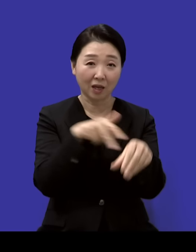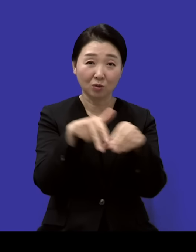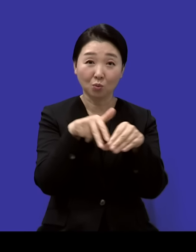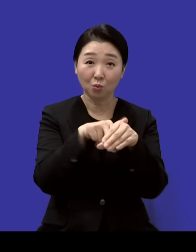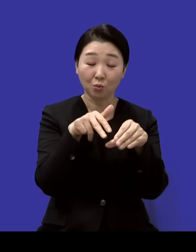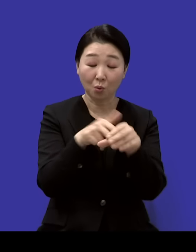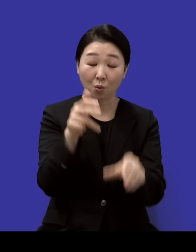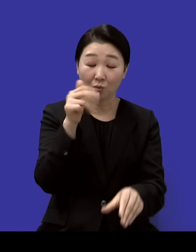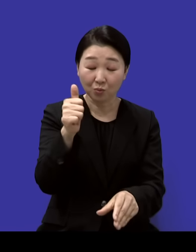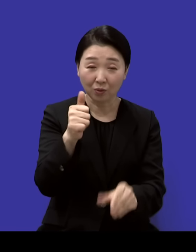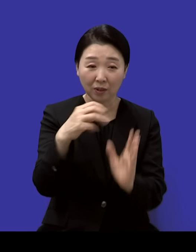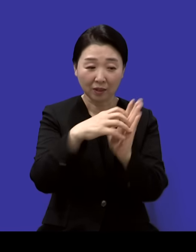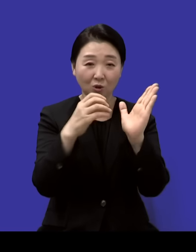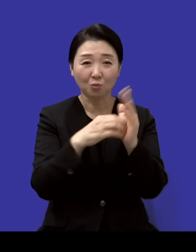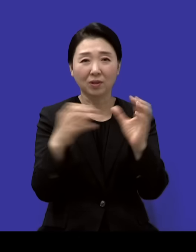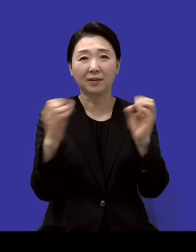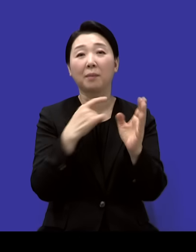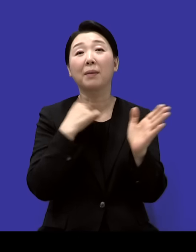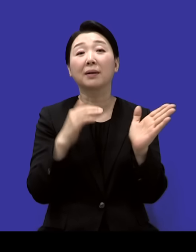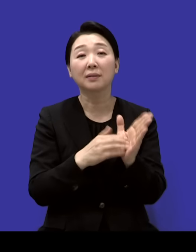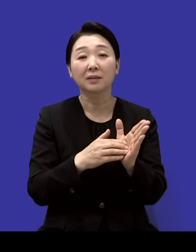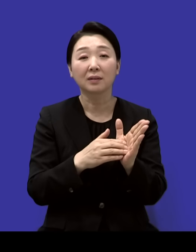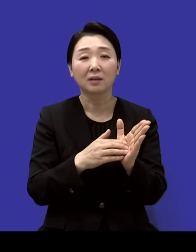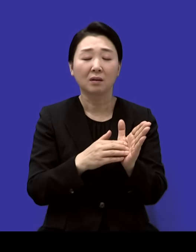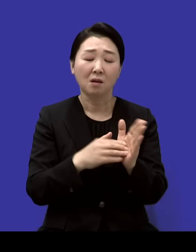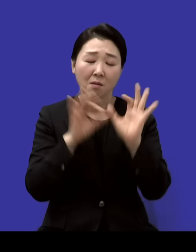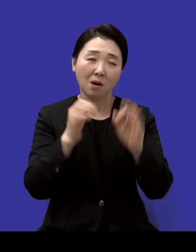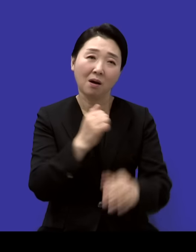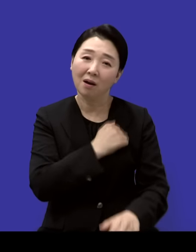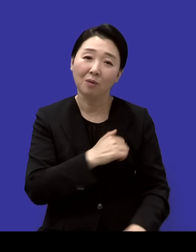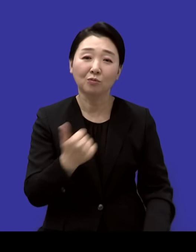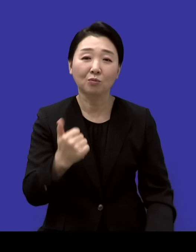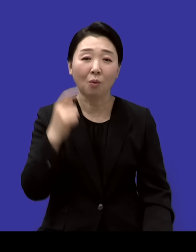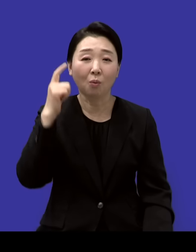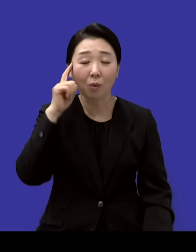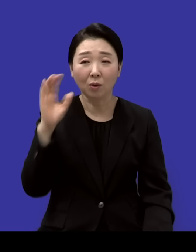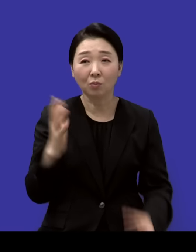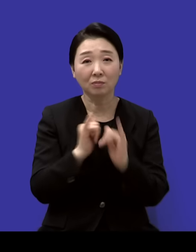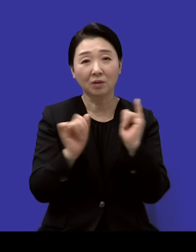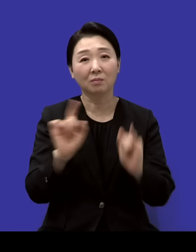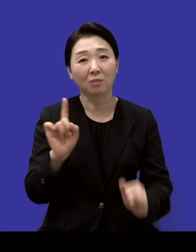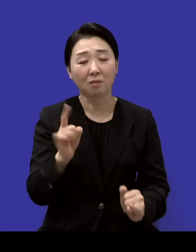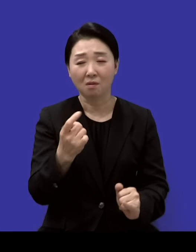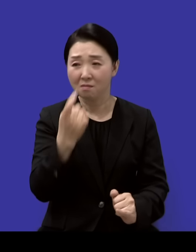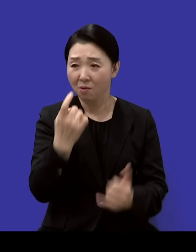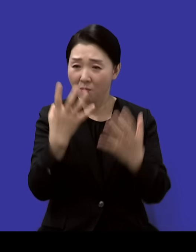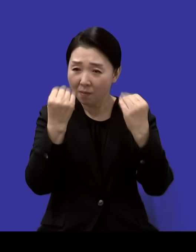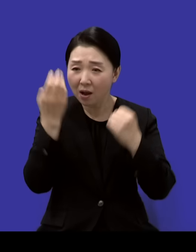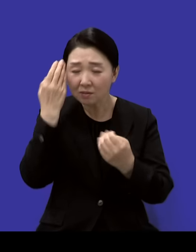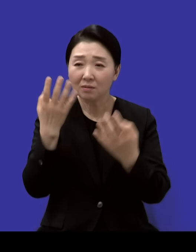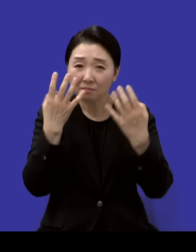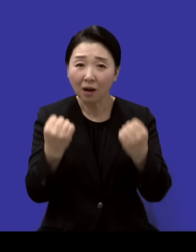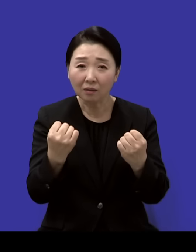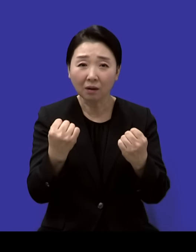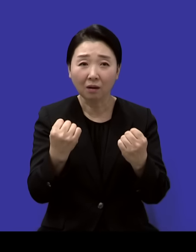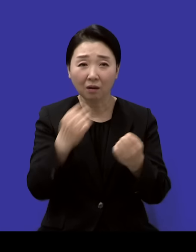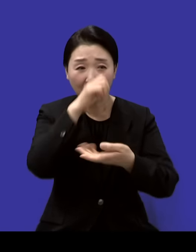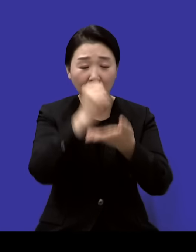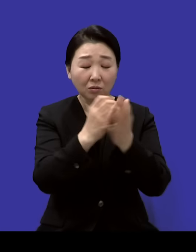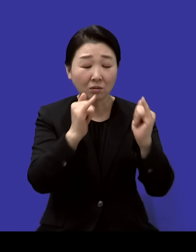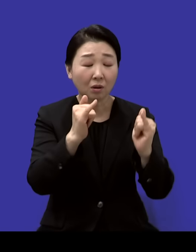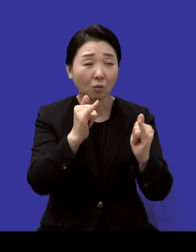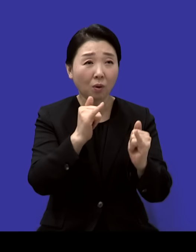네. 그 다큐멘터리 얘기를 많이 나눴어요. 네, 네. 보면서 답답해 죽겠더라고요. 이 많은 현대인들이 그것도 많이 배운 분들이 멀쩡한 사람들이 왜 저런